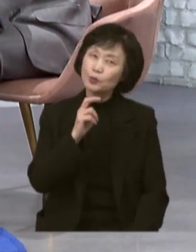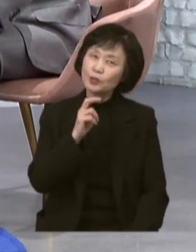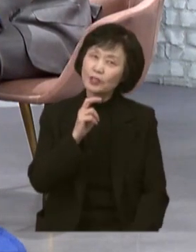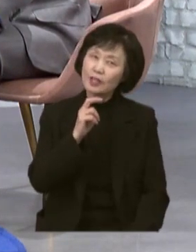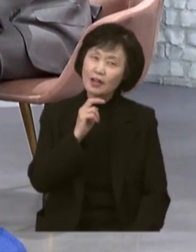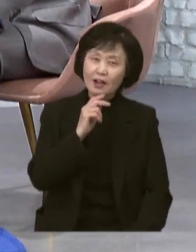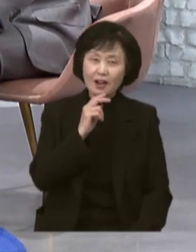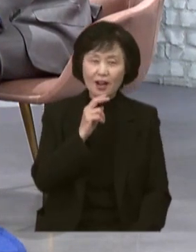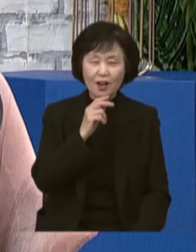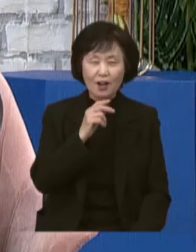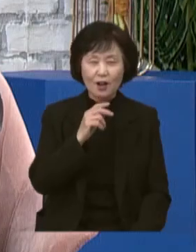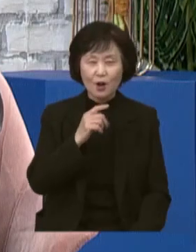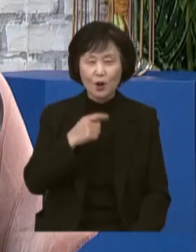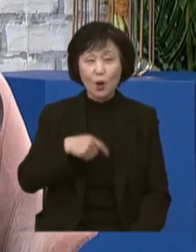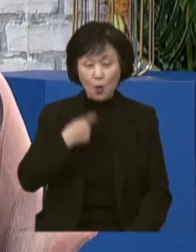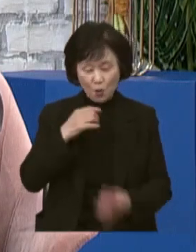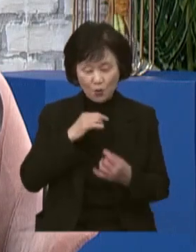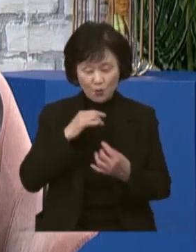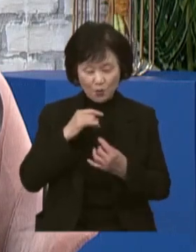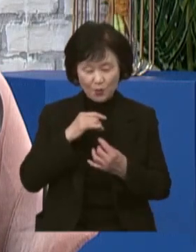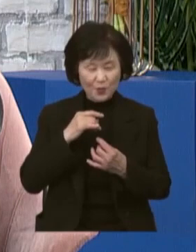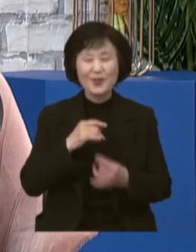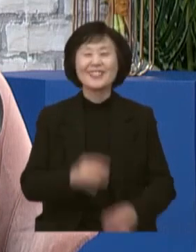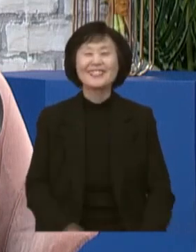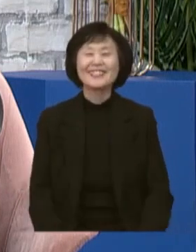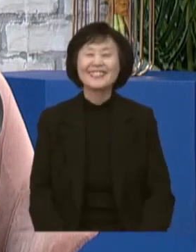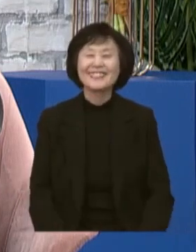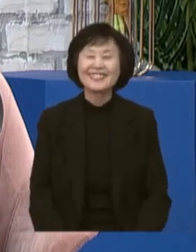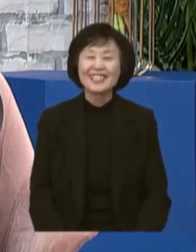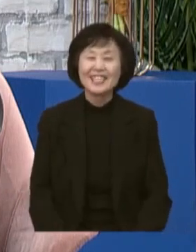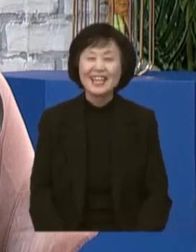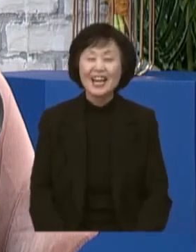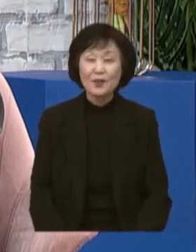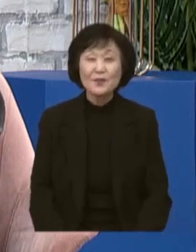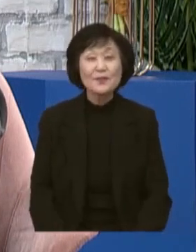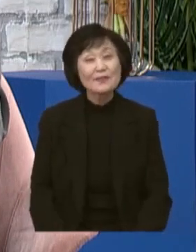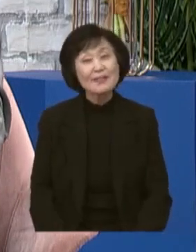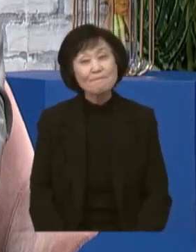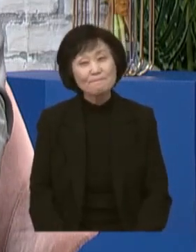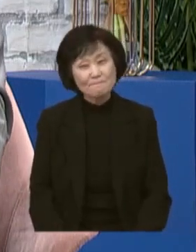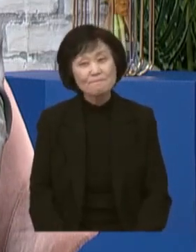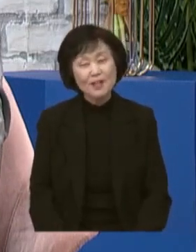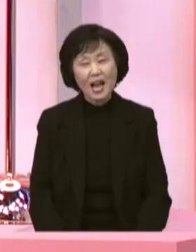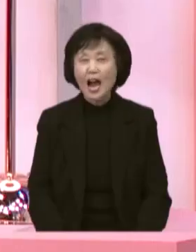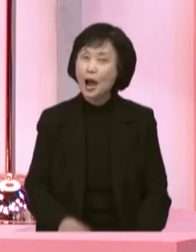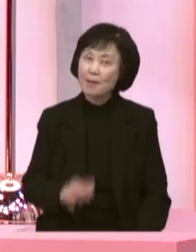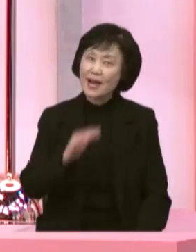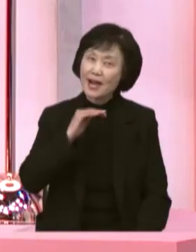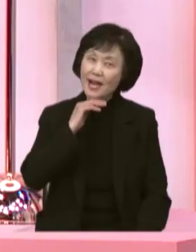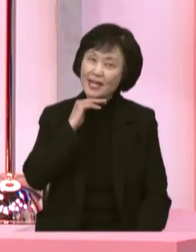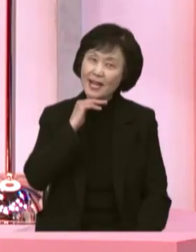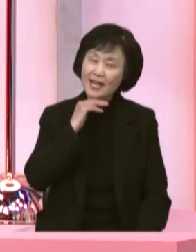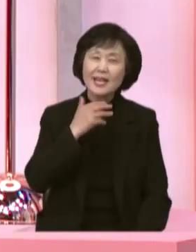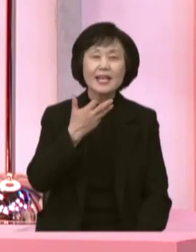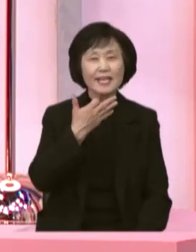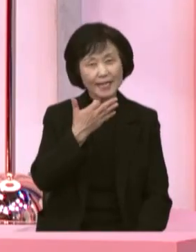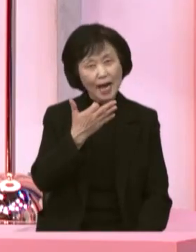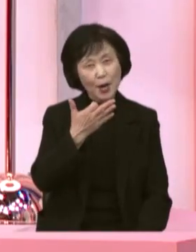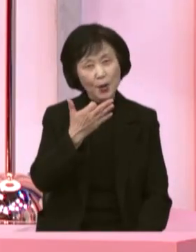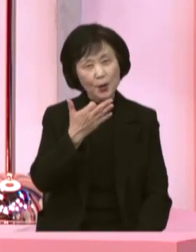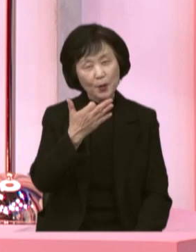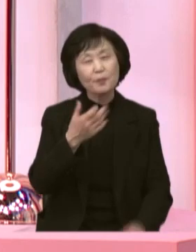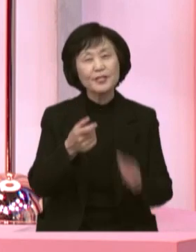아니, 그러면 저기 그때 같이 활동하셨던 분들이 어떤 분들이셨어요? 배삼룡